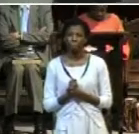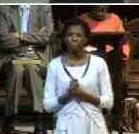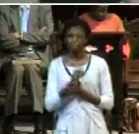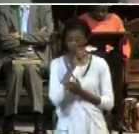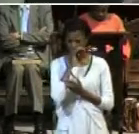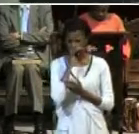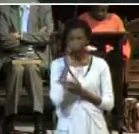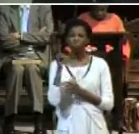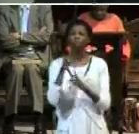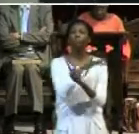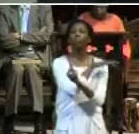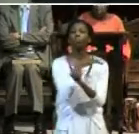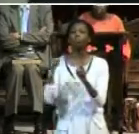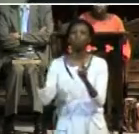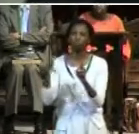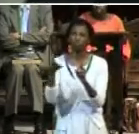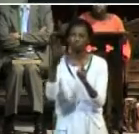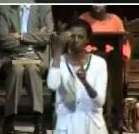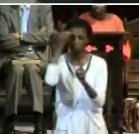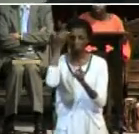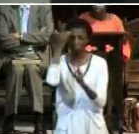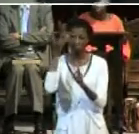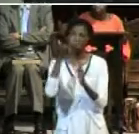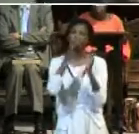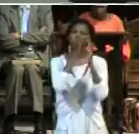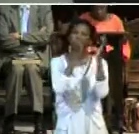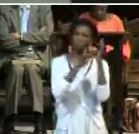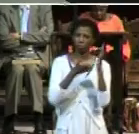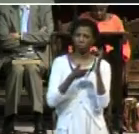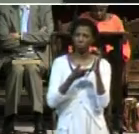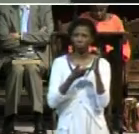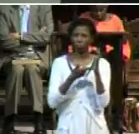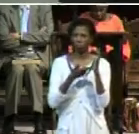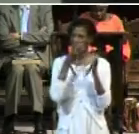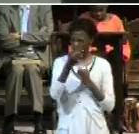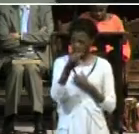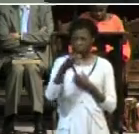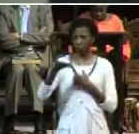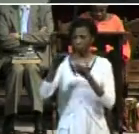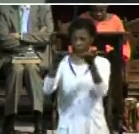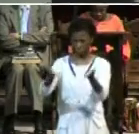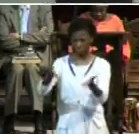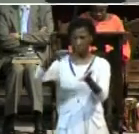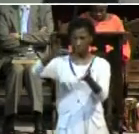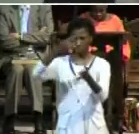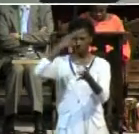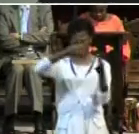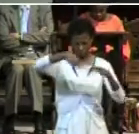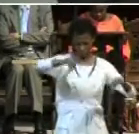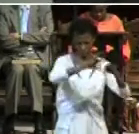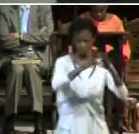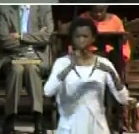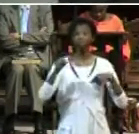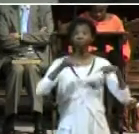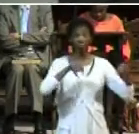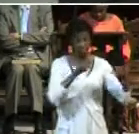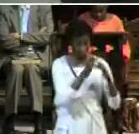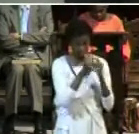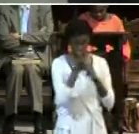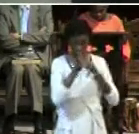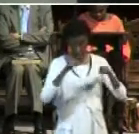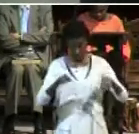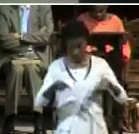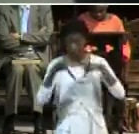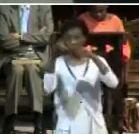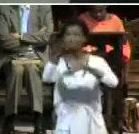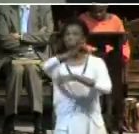Vous avez le contexte, beaucoup de choses sont dites. Jésus, sel de la terre, il va dans un banquet. Si